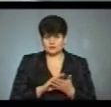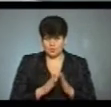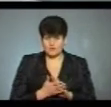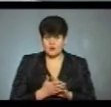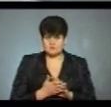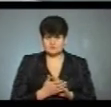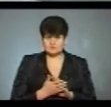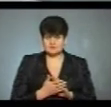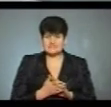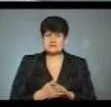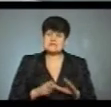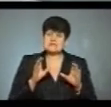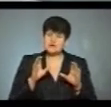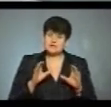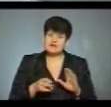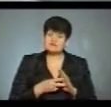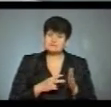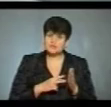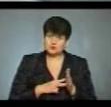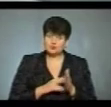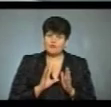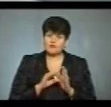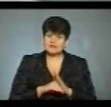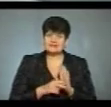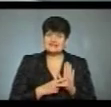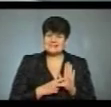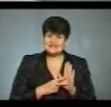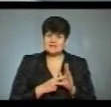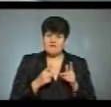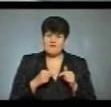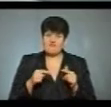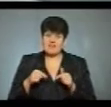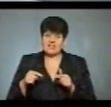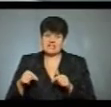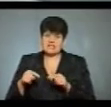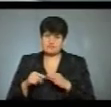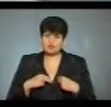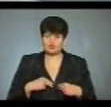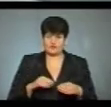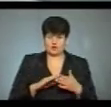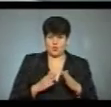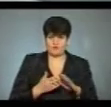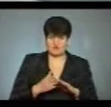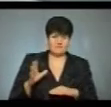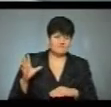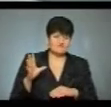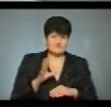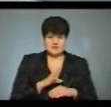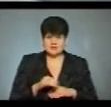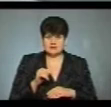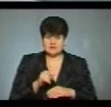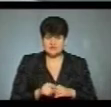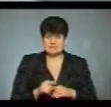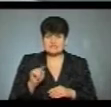Скажімо, законодавець планує запровадити 7 видів трудових договорів. Всі вони мусять за його